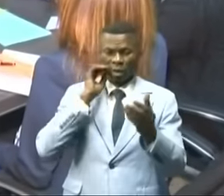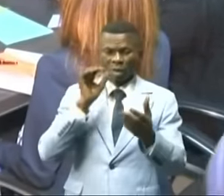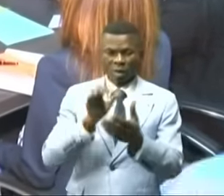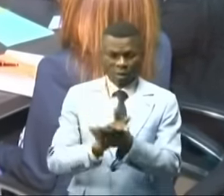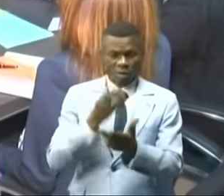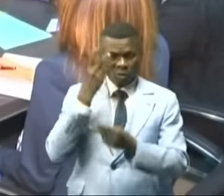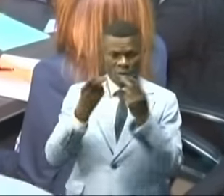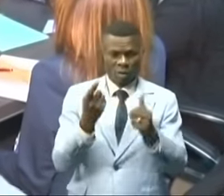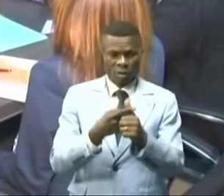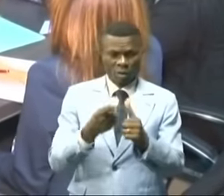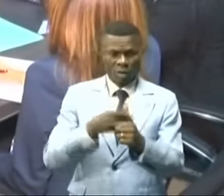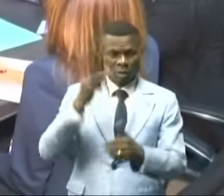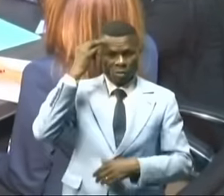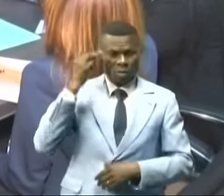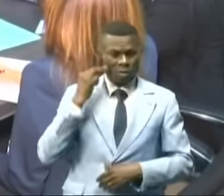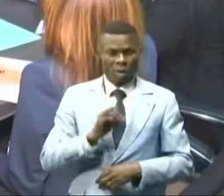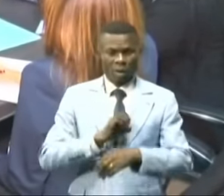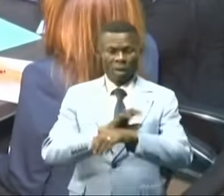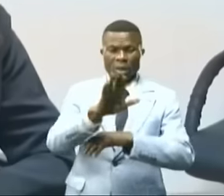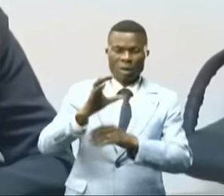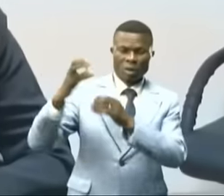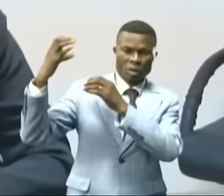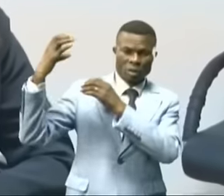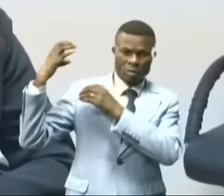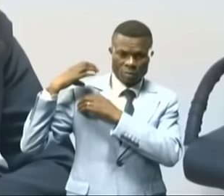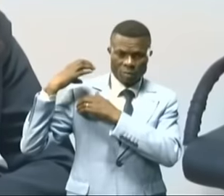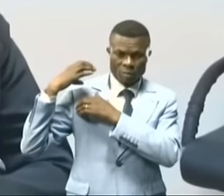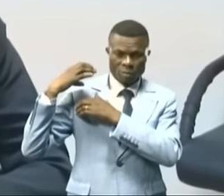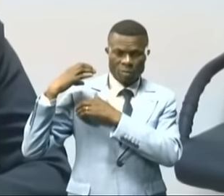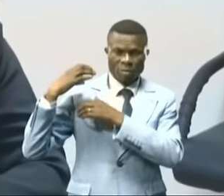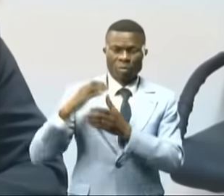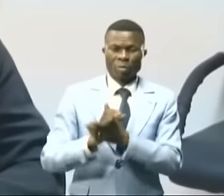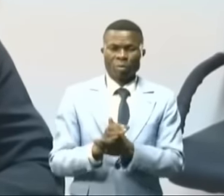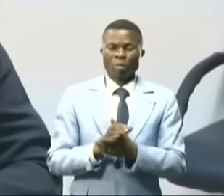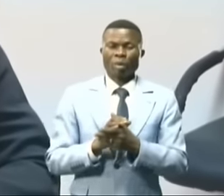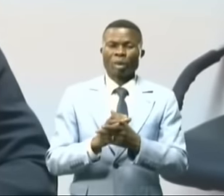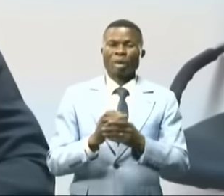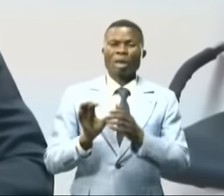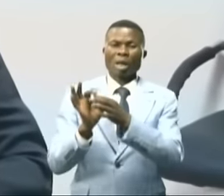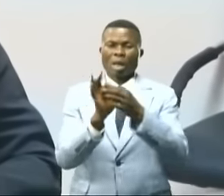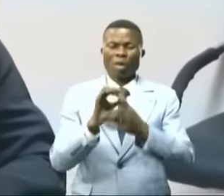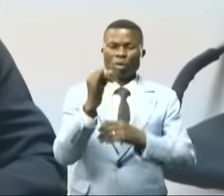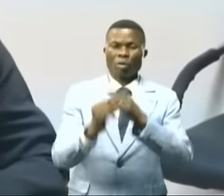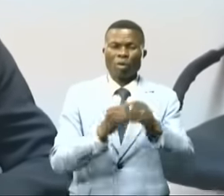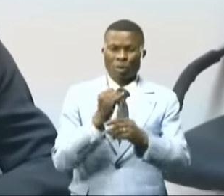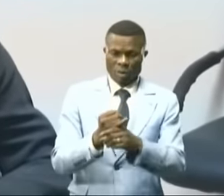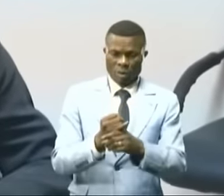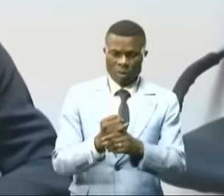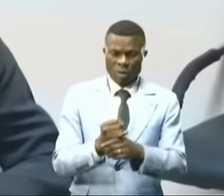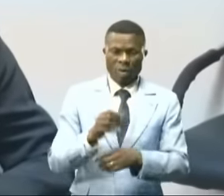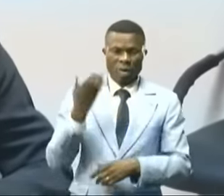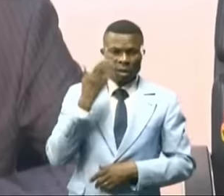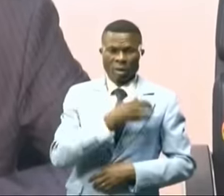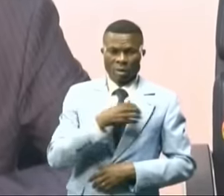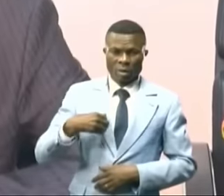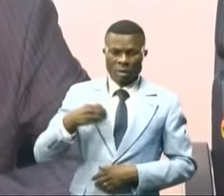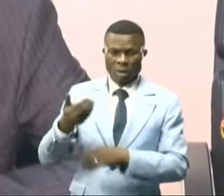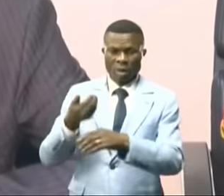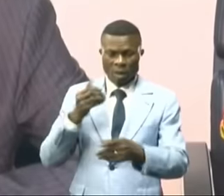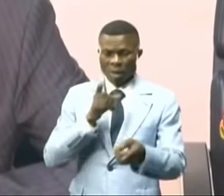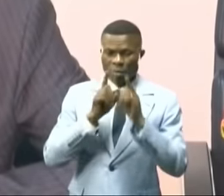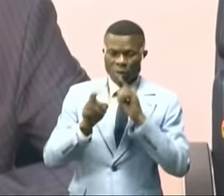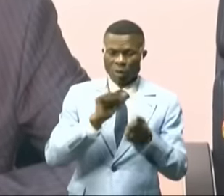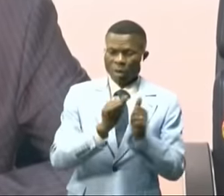premier lieu la ministre déléguée en charge de la coopération internationale et de la francophonie, Bestine Kazadi, avant d'aborder